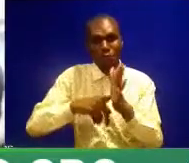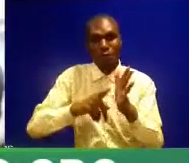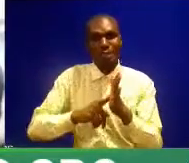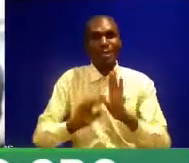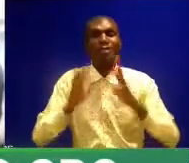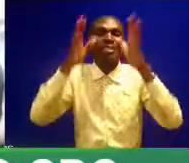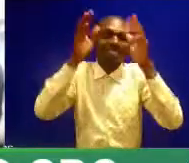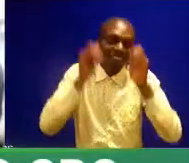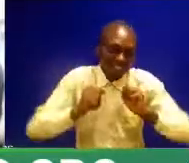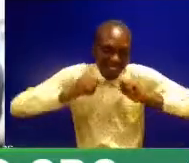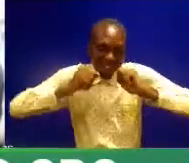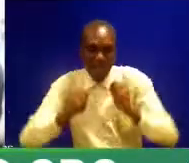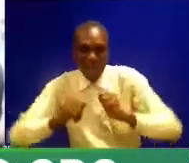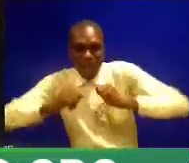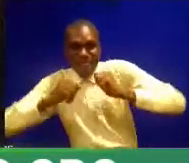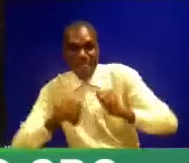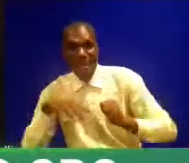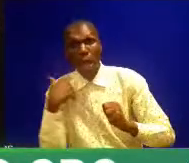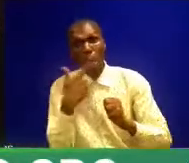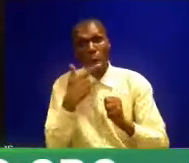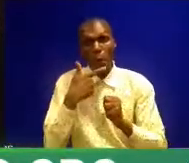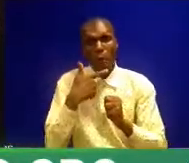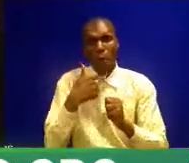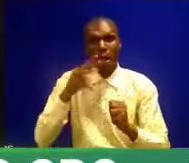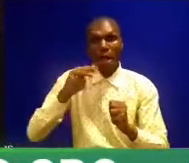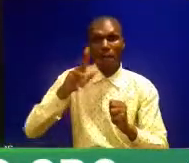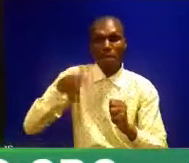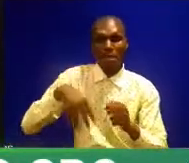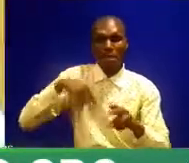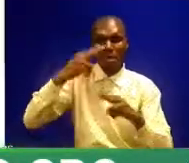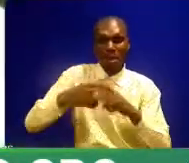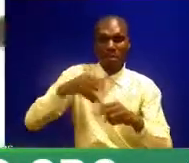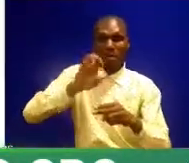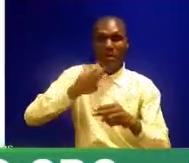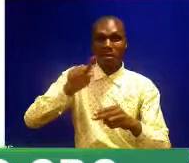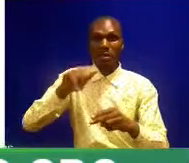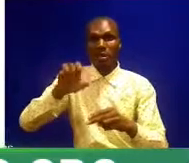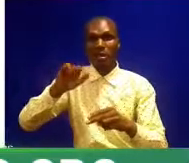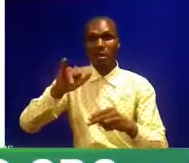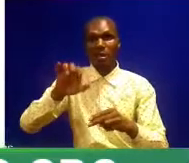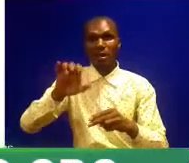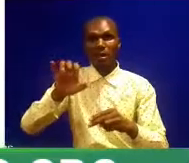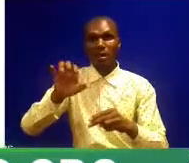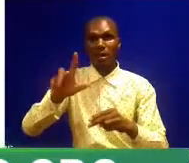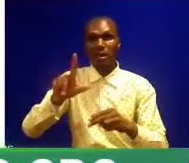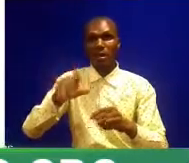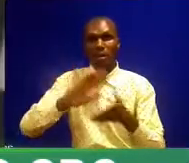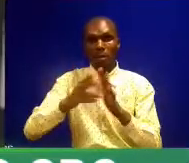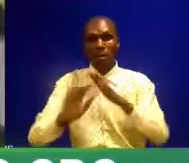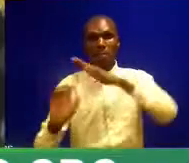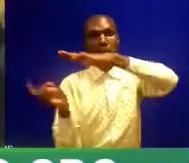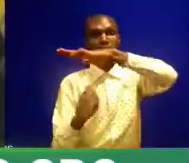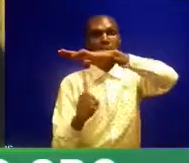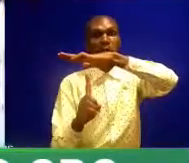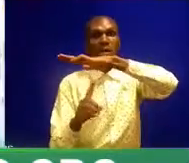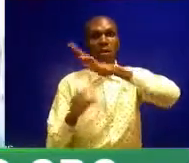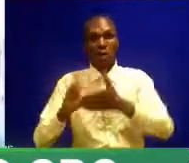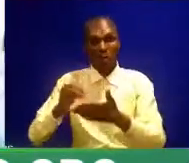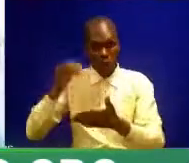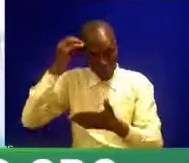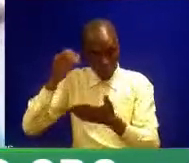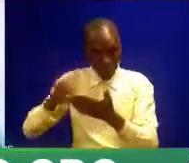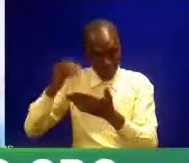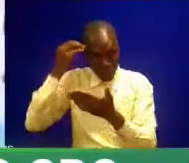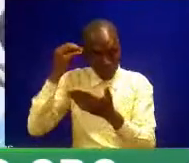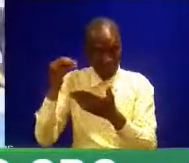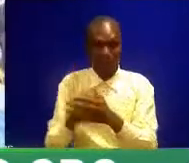mogokobo asogo choro kwayo yo kabairo mbunge wenseme yu Ezekiel Machogu eliogo chikobo mwaziri wajisemi na kwereli bagalia